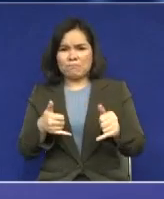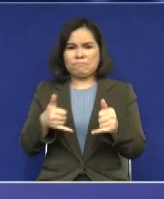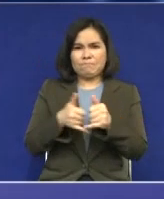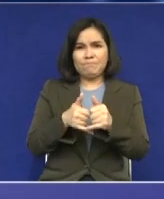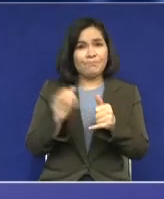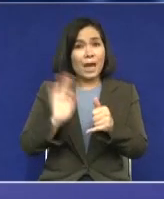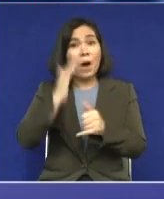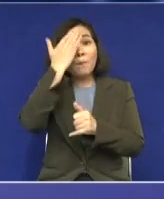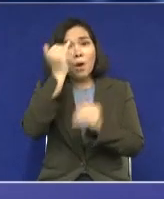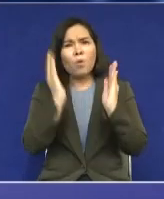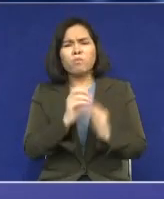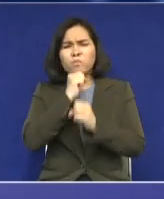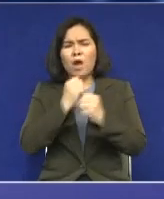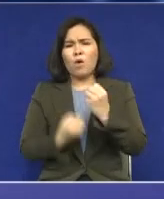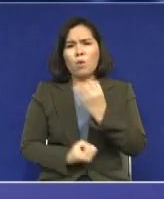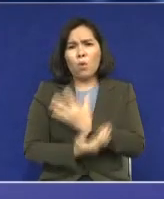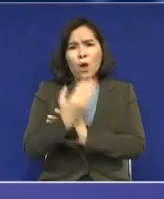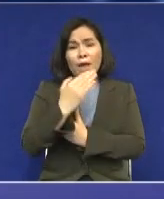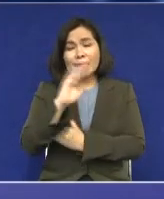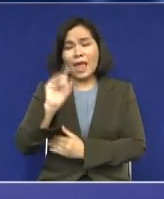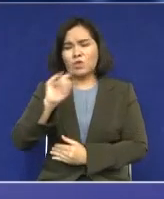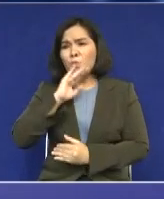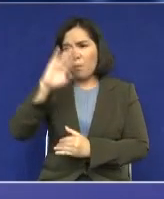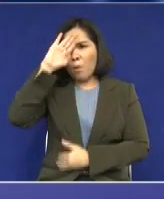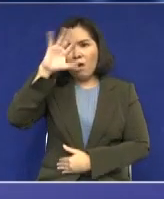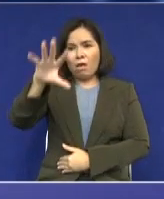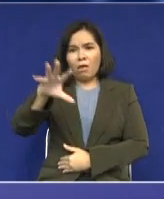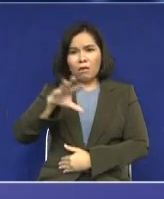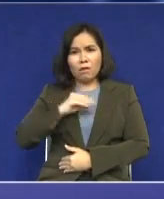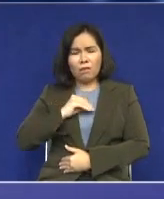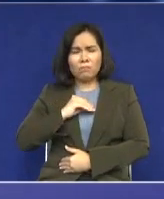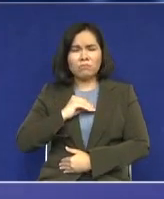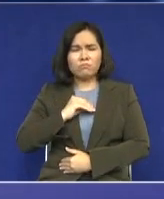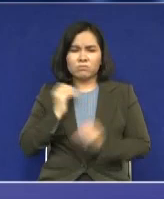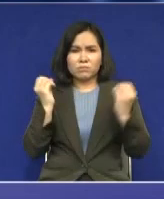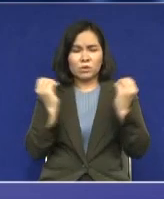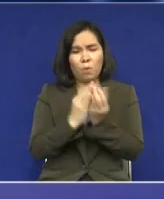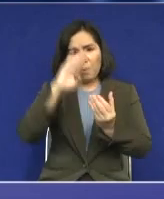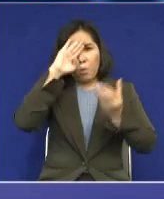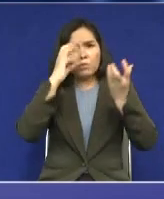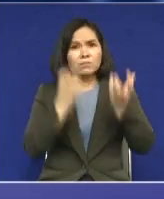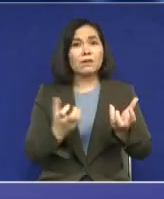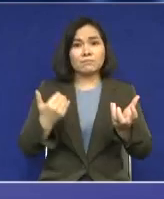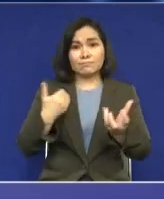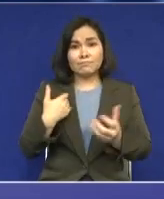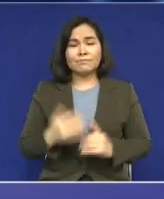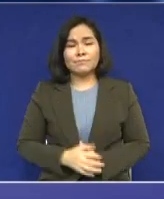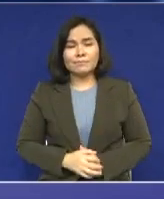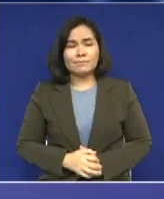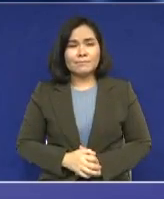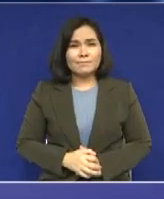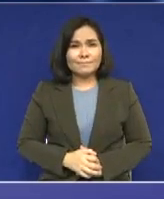าผู้สูงอายุก็จะมีโอกาสที่จะถ้าหากได้รับเชื้อจริงๆก็มีโอกาสที่จะมีอาการรุนแรงนะคะสิ่งสำคัญนอกเหนือจ